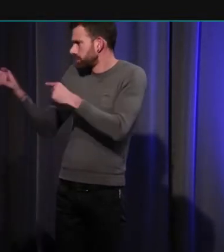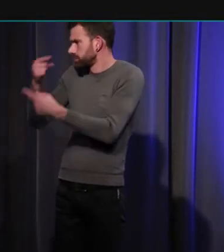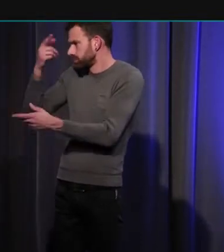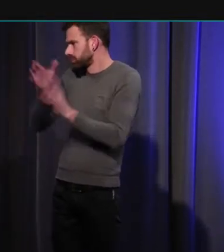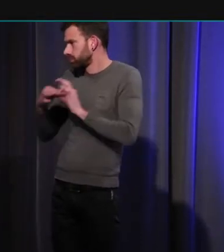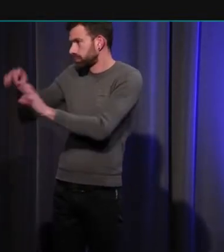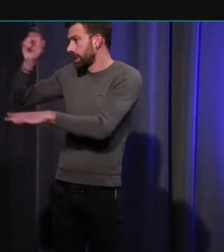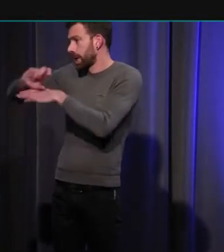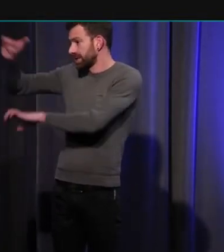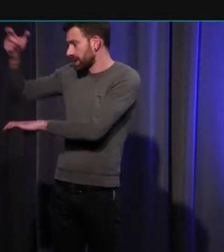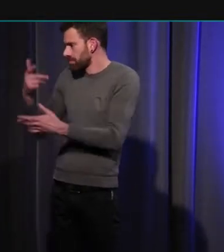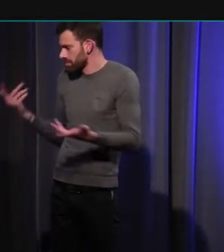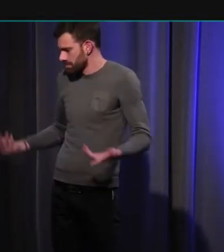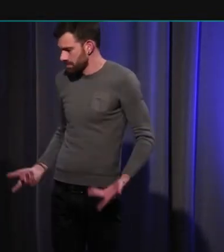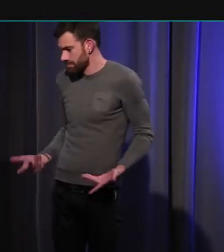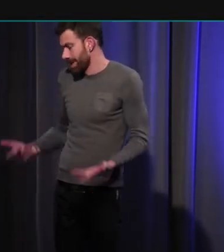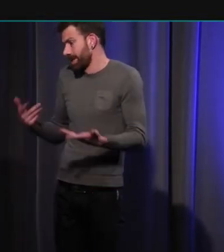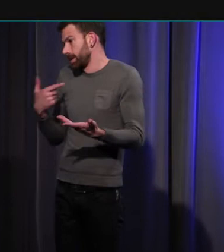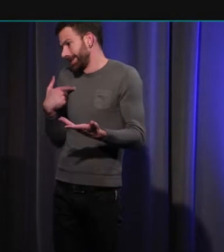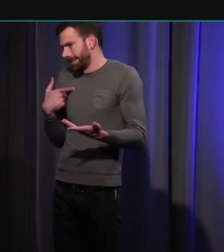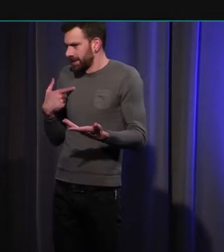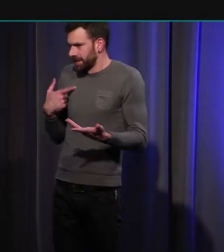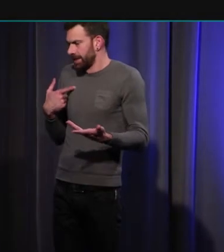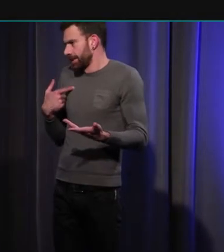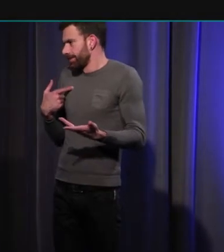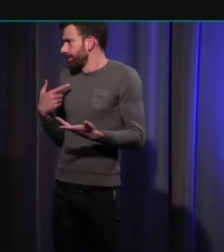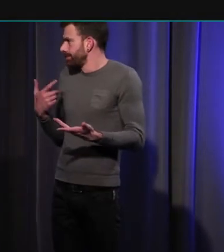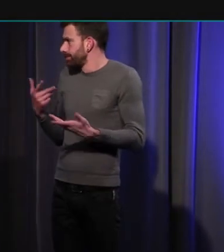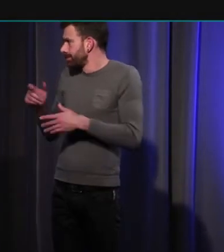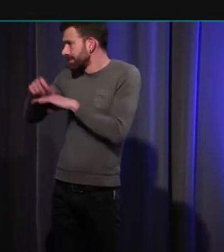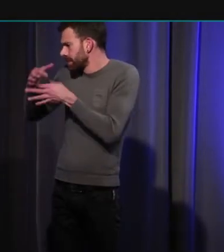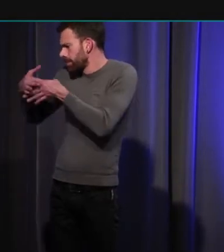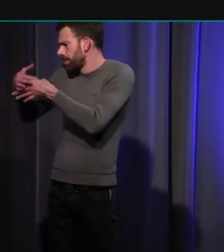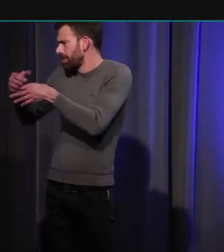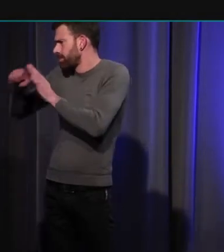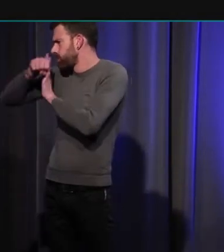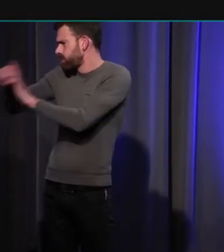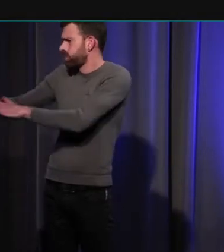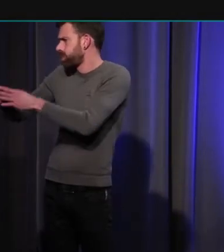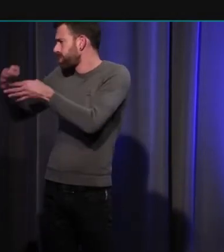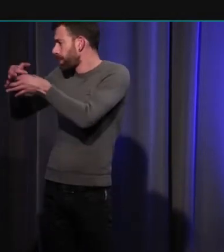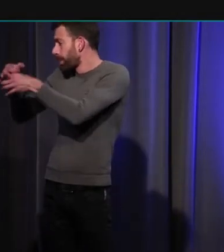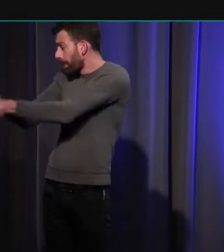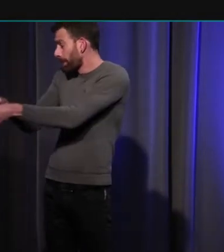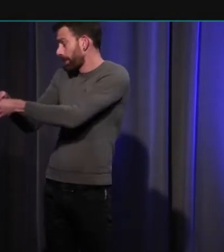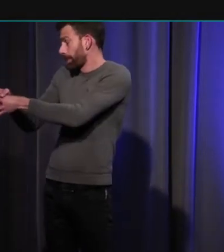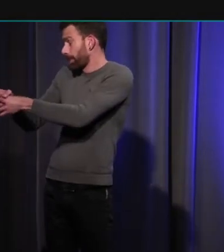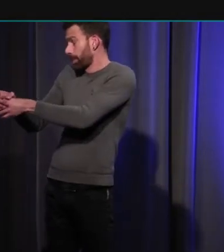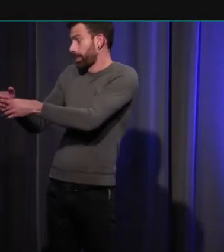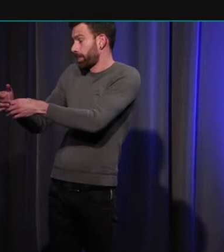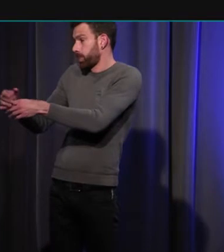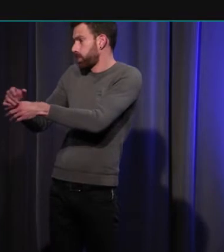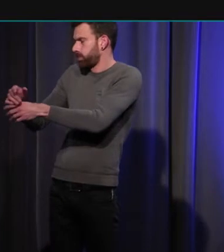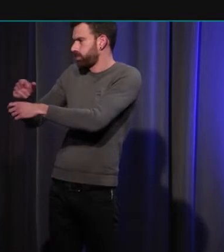maintenant nous prenons bien sûr les islamistes qui sont une infime minorité dans la figure et c'est